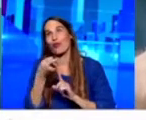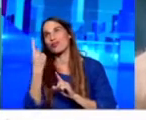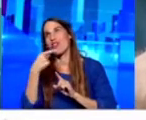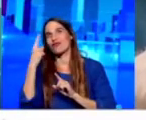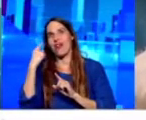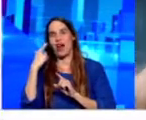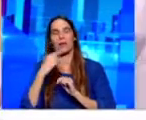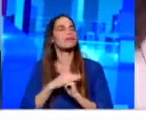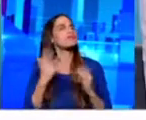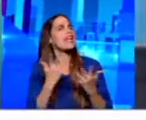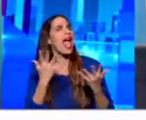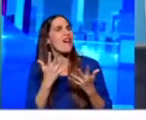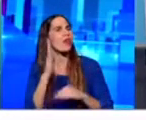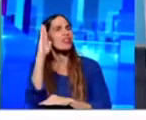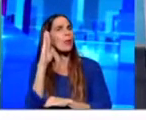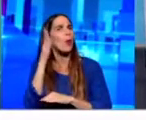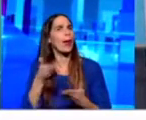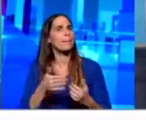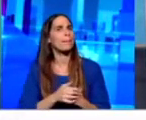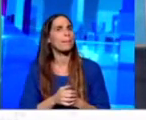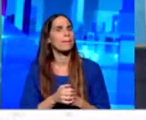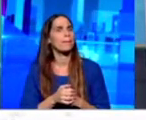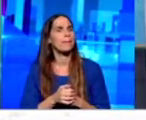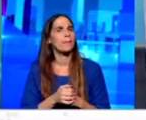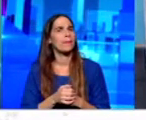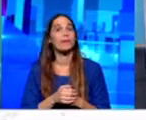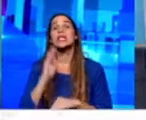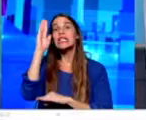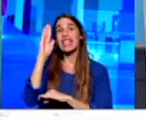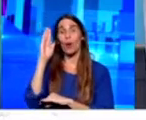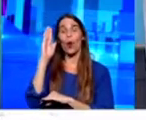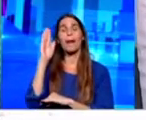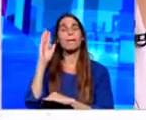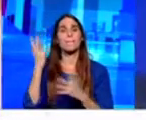באמת יוצבו התמרורים האלו? התמרורים יוצבו